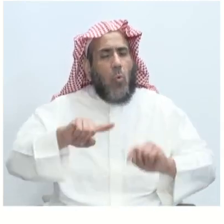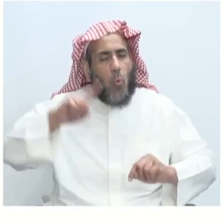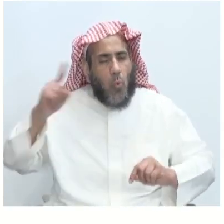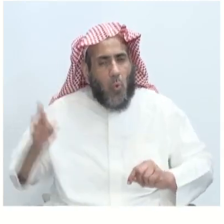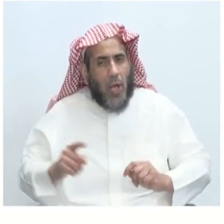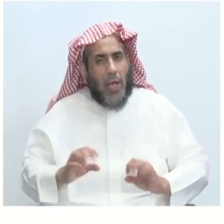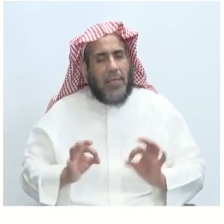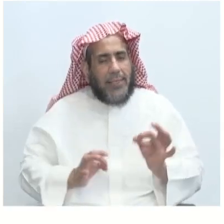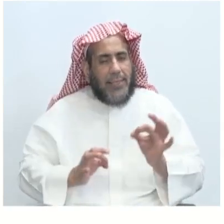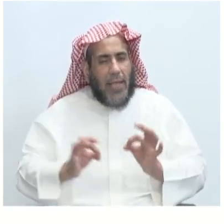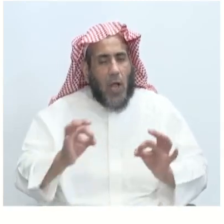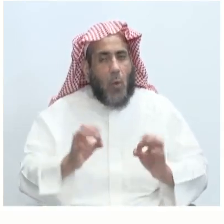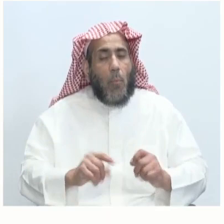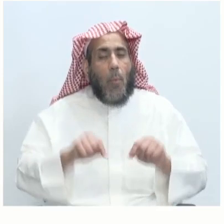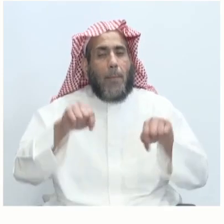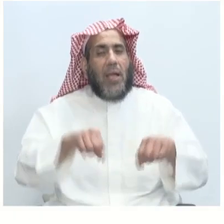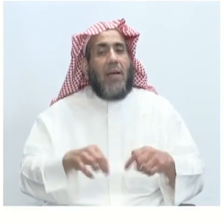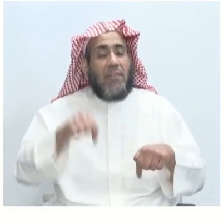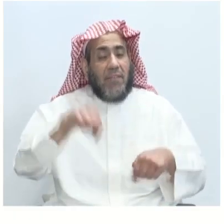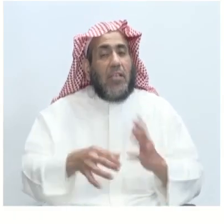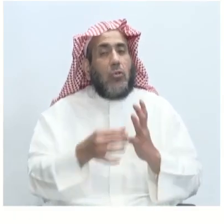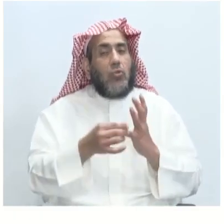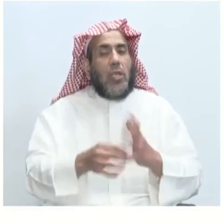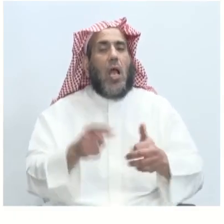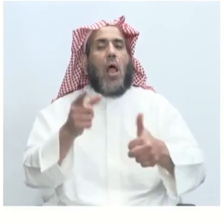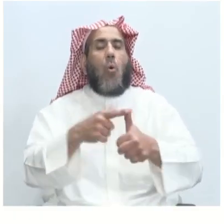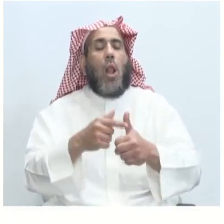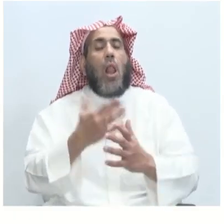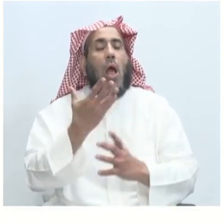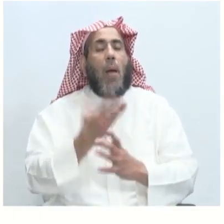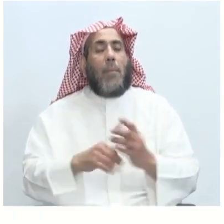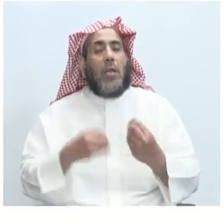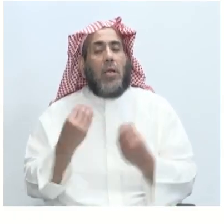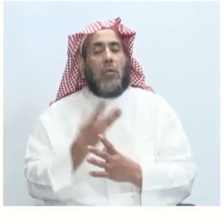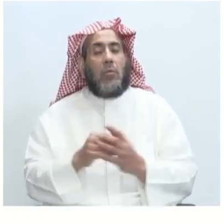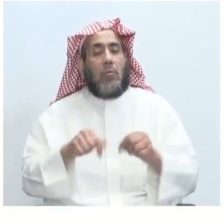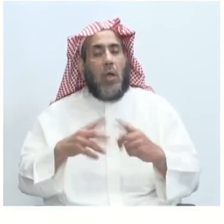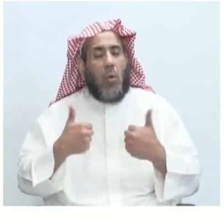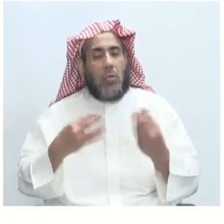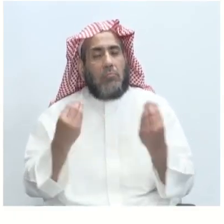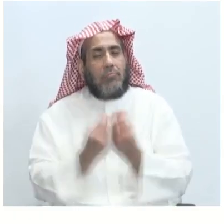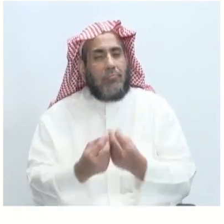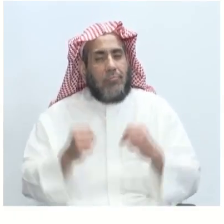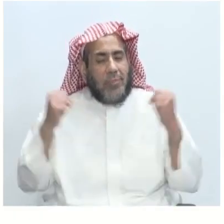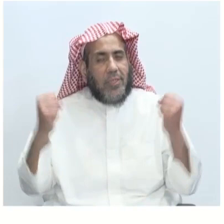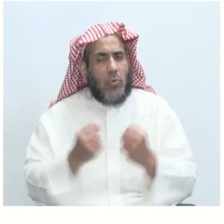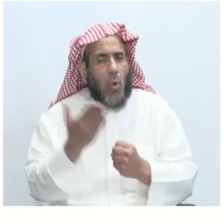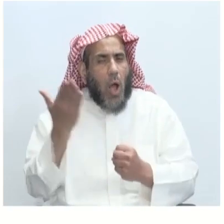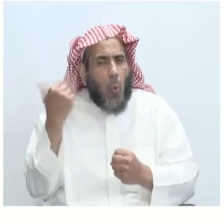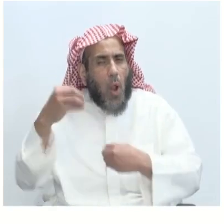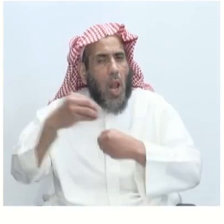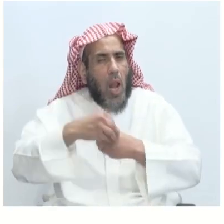بها في جزئه الاول ابنائي وبنات الطلاب انا وانتم نسترجع ونستذكر